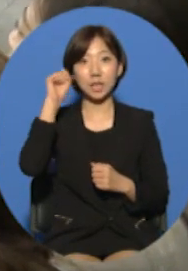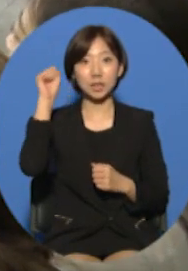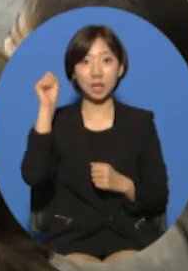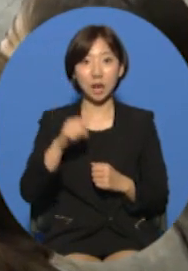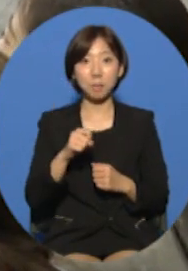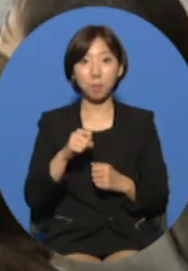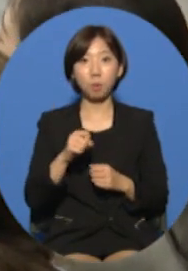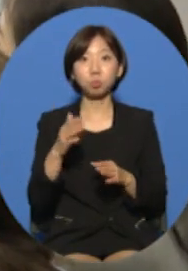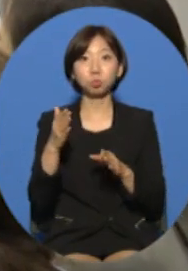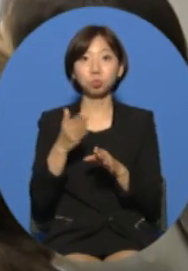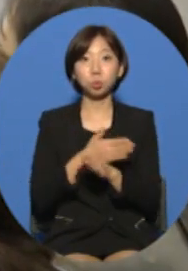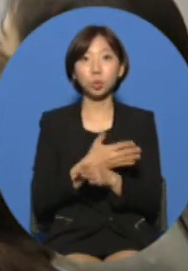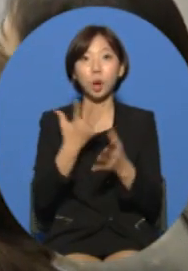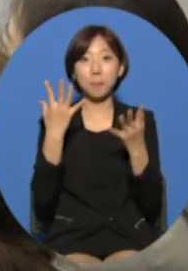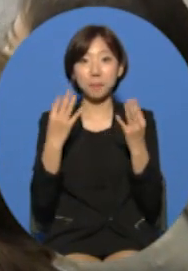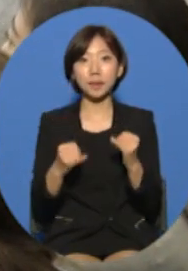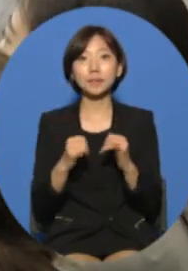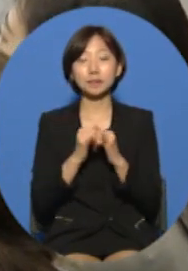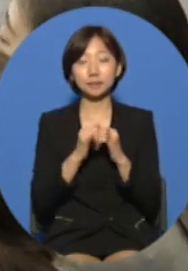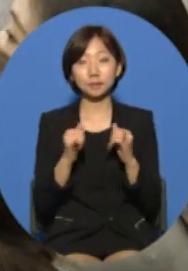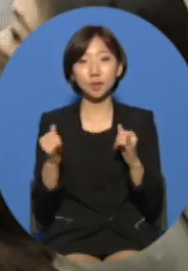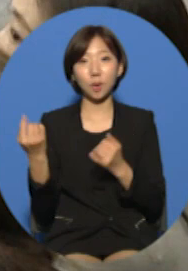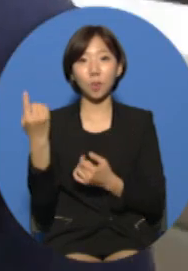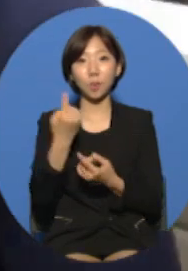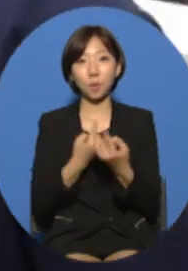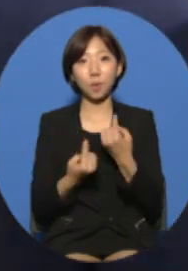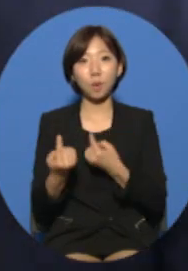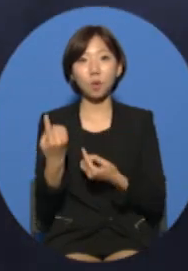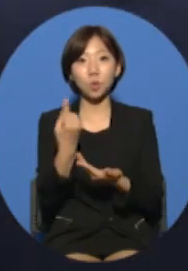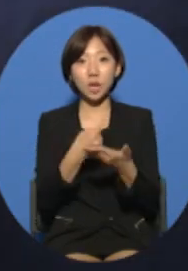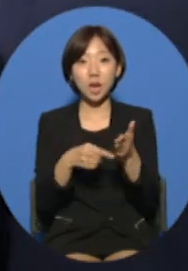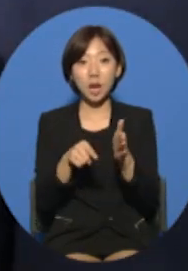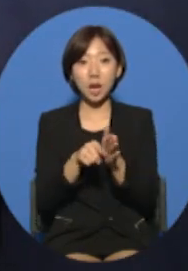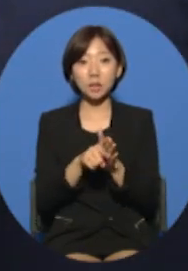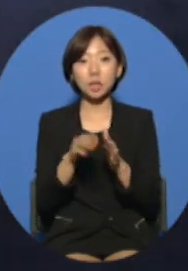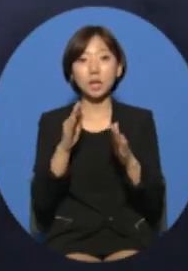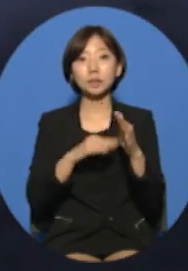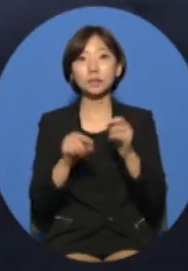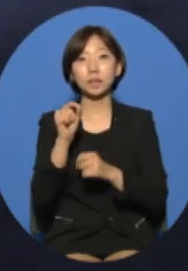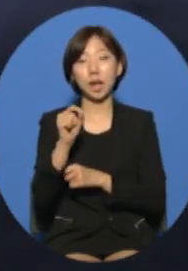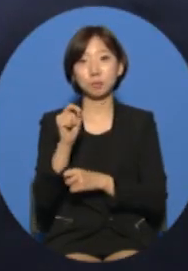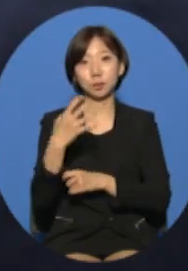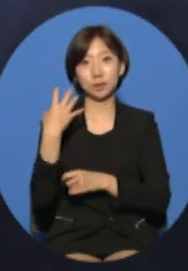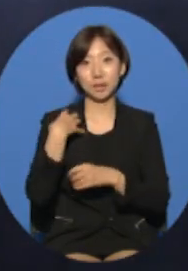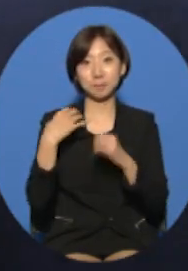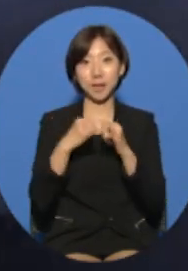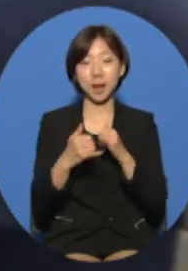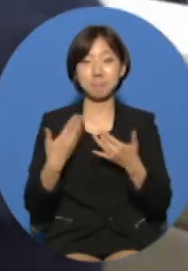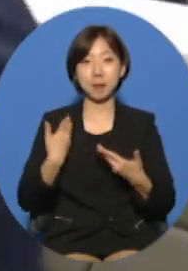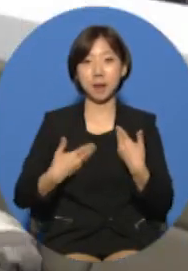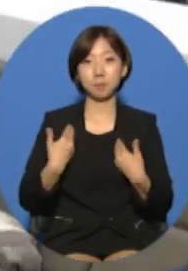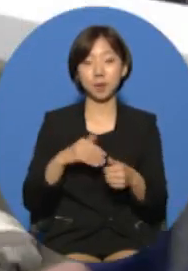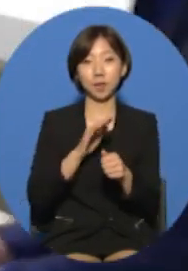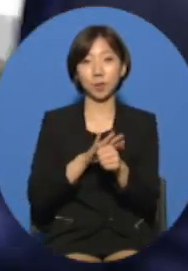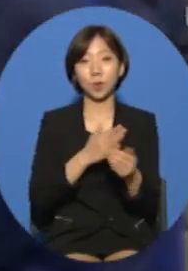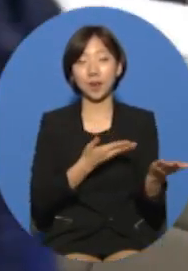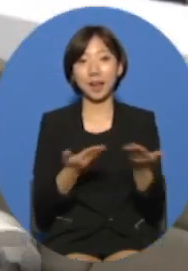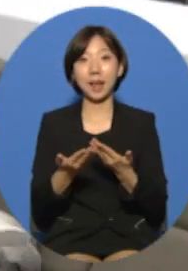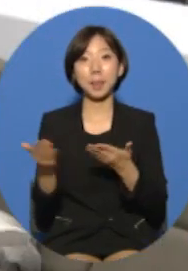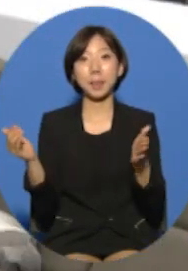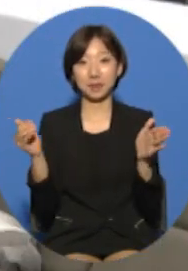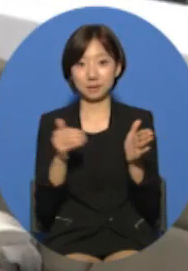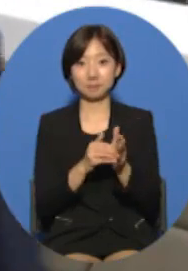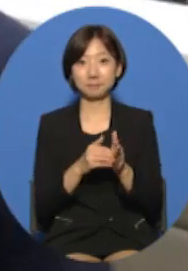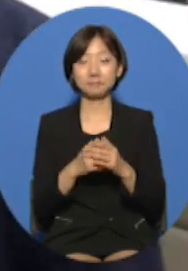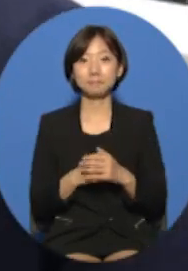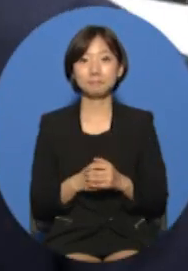이른 새벽 시간부터 많은 투표 선거인 분들을 위해서 저희 스태프분들이 많이 분주하게 움직이면서 투표를 다 끝낸 상태입니다.